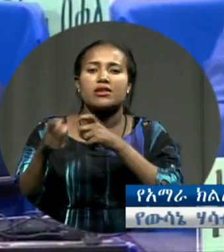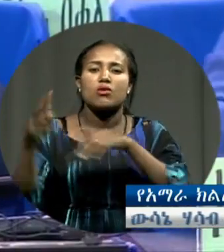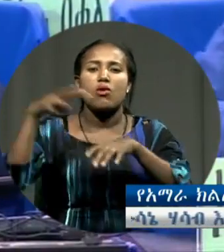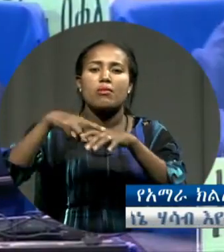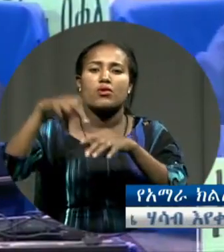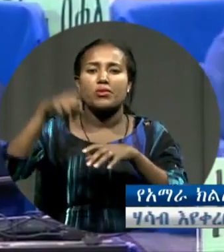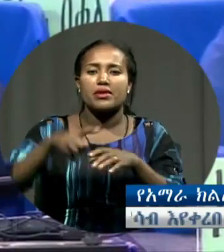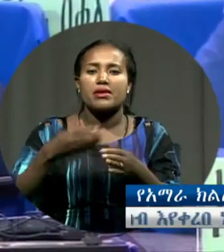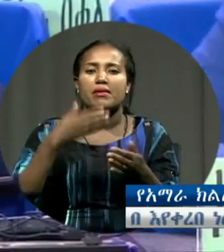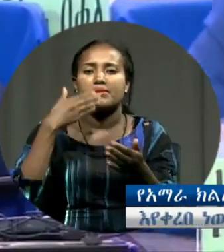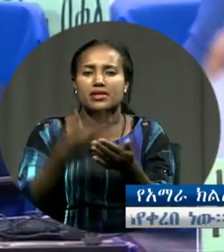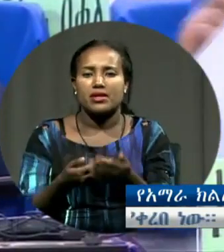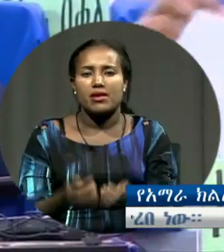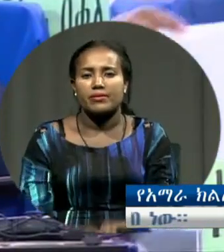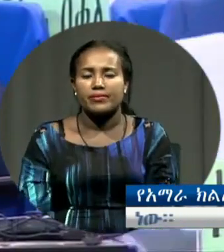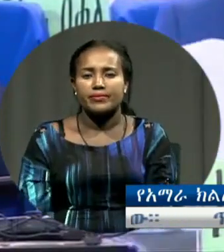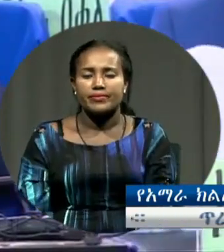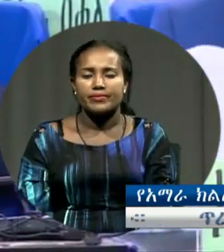ኮሚቴ አመሰግናለሁ።